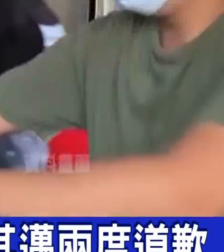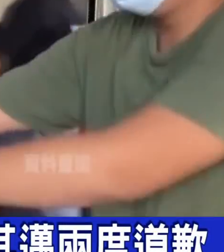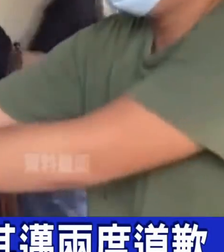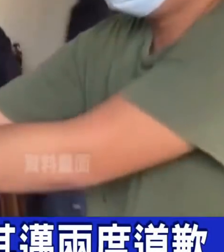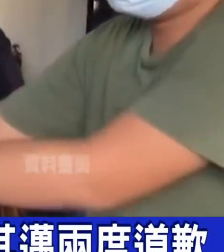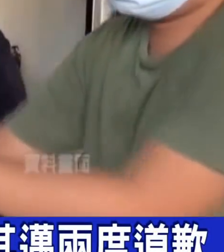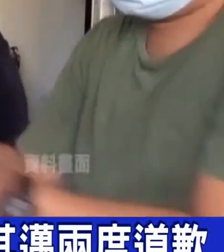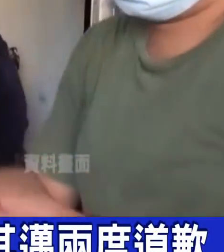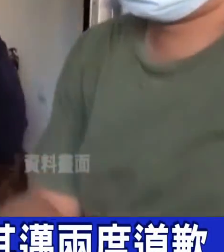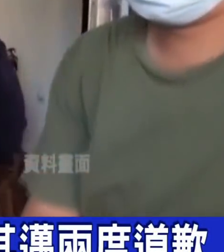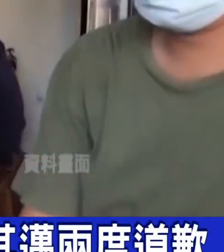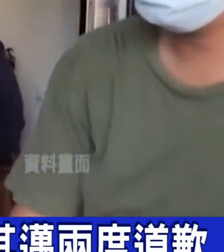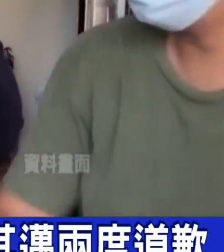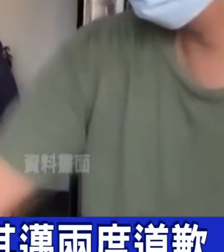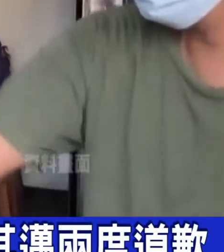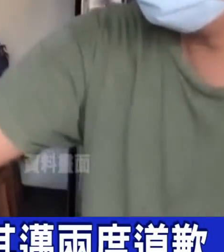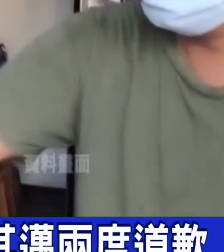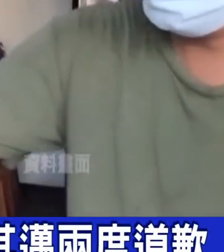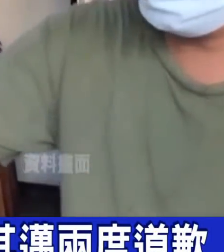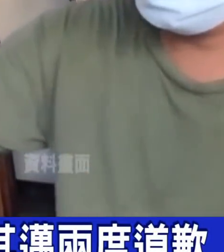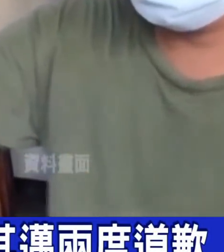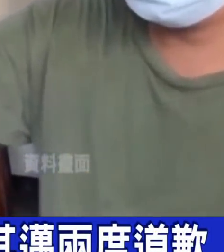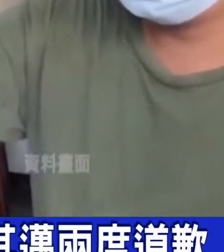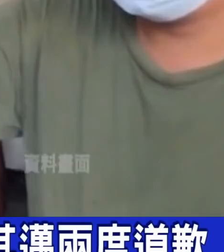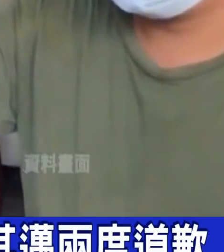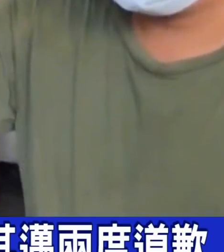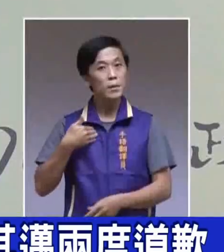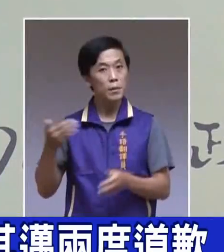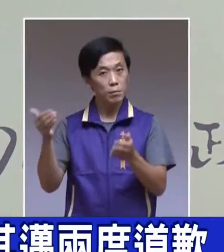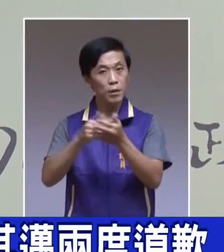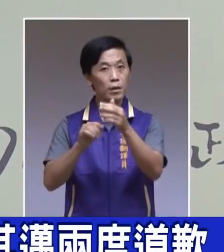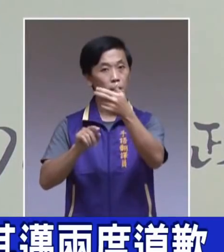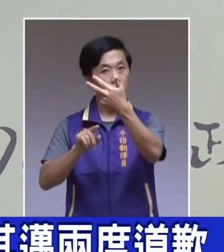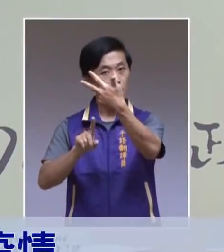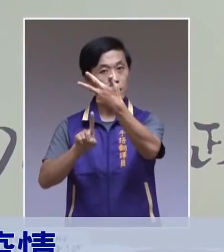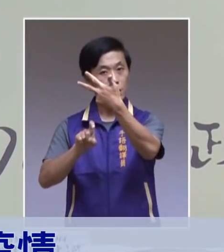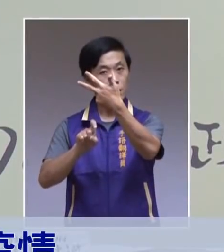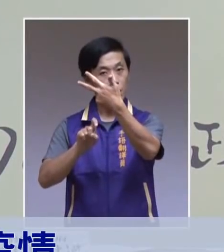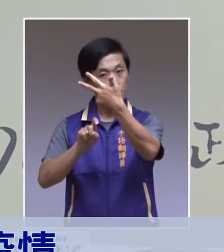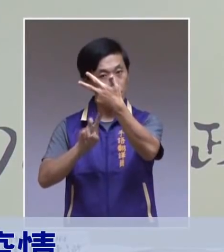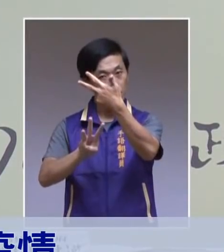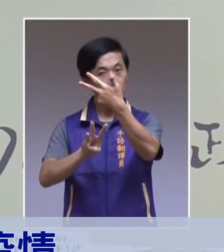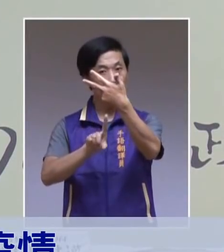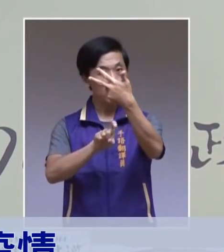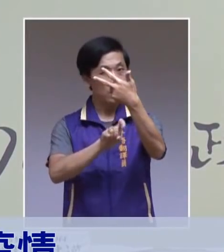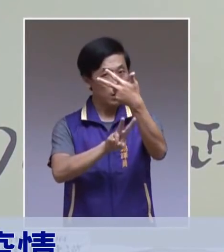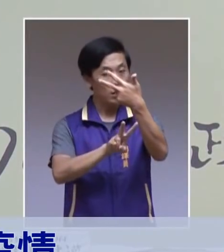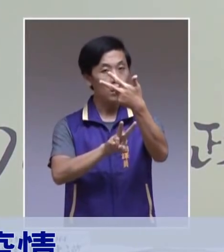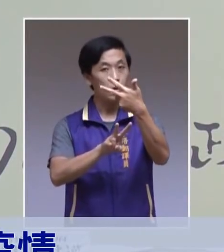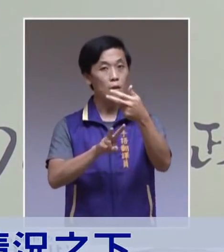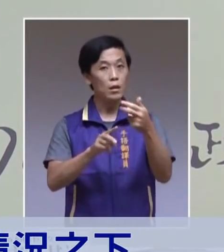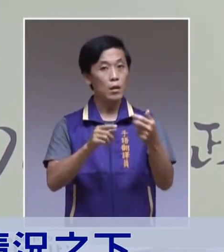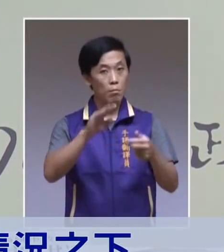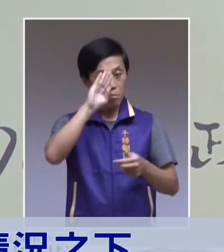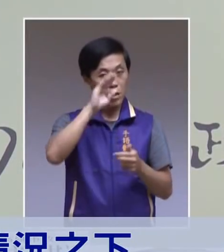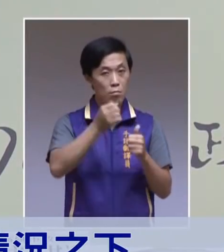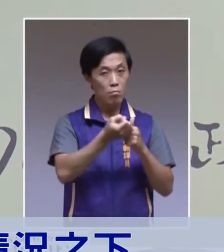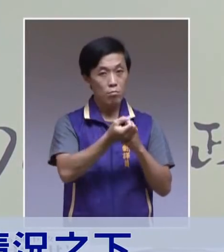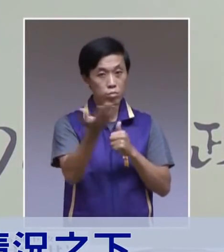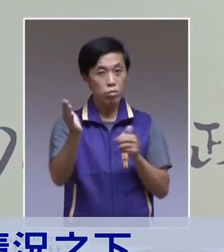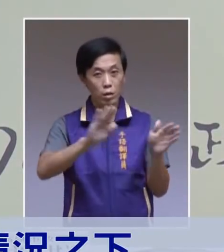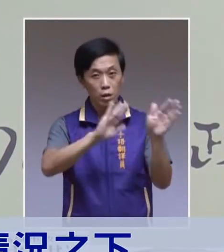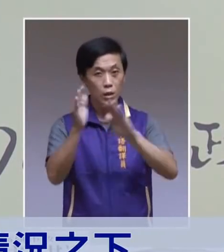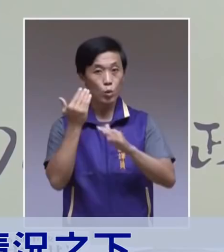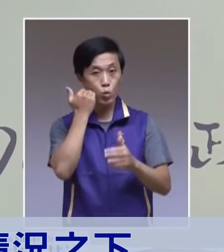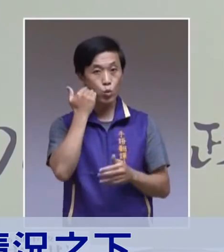封后人潮南北移动，开放餐厅内用风险太大。 12号之后我们的疫情双北的也都还算